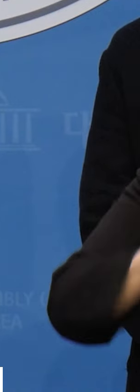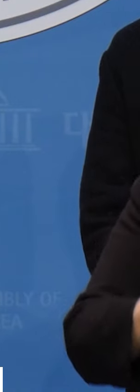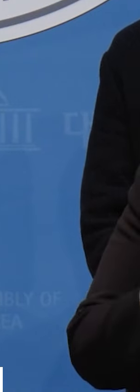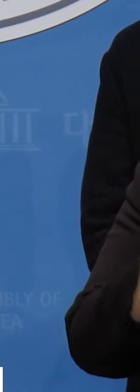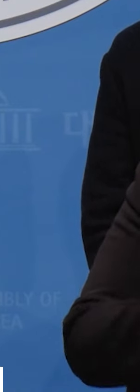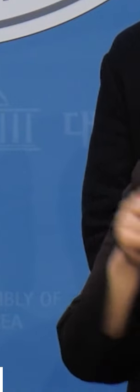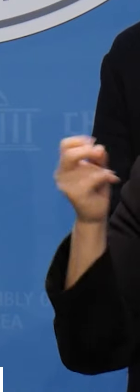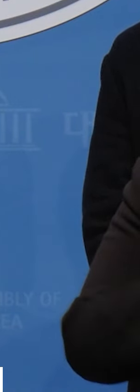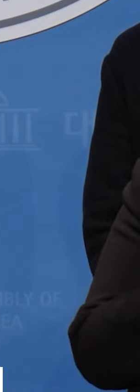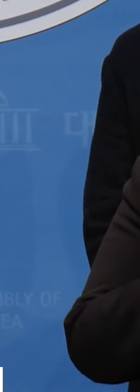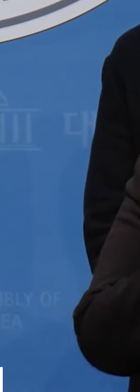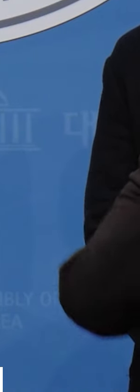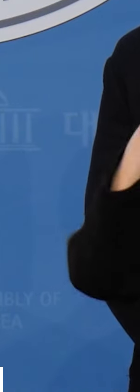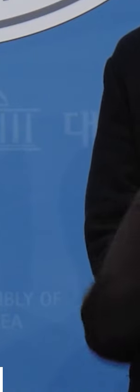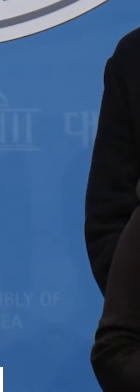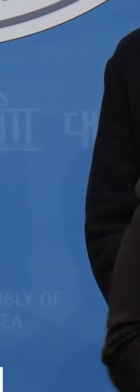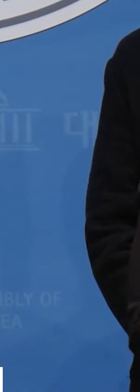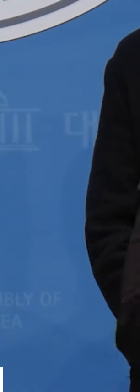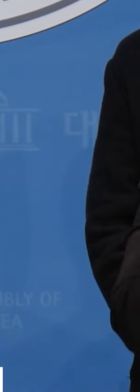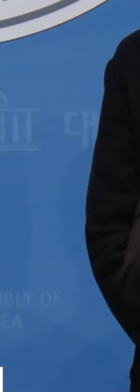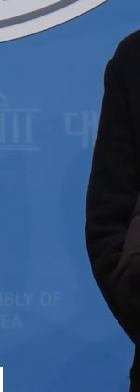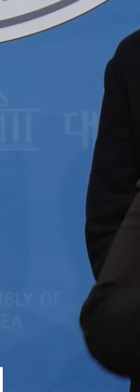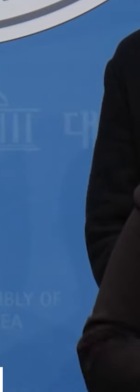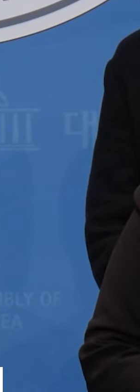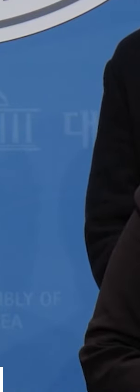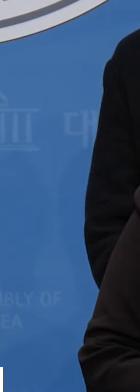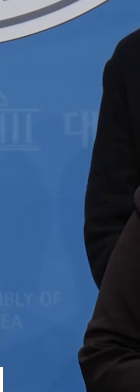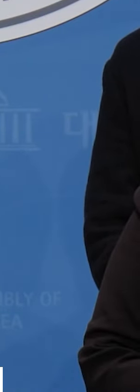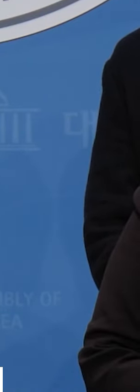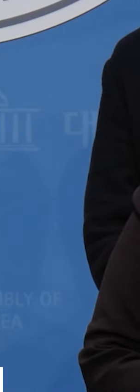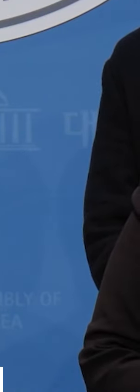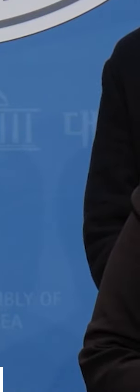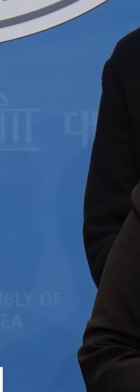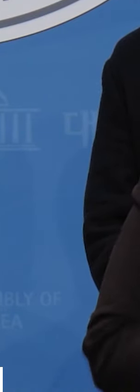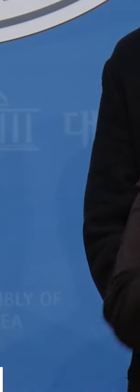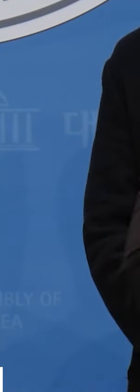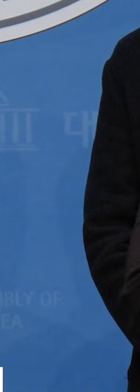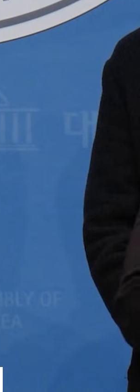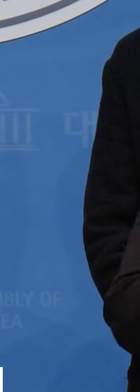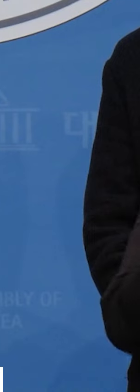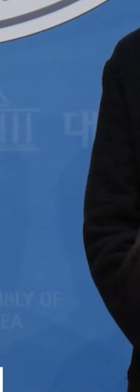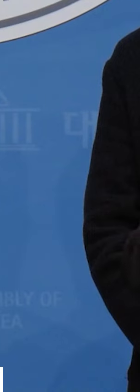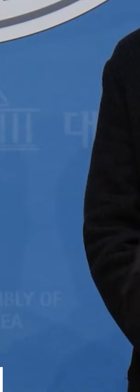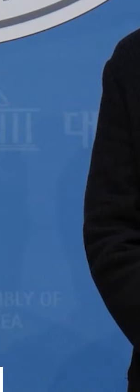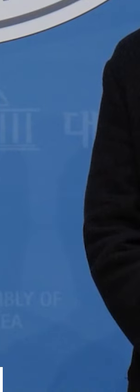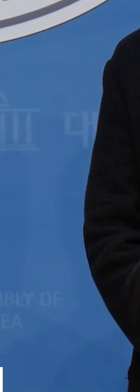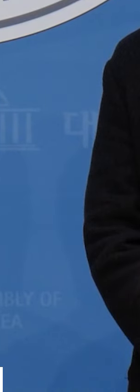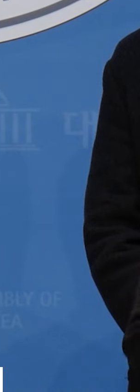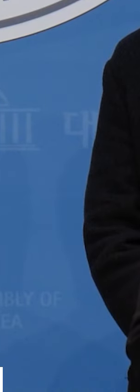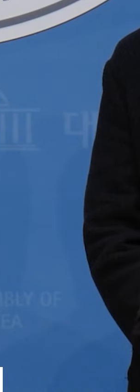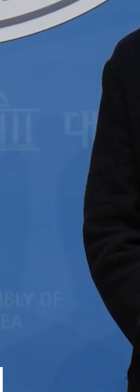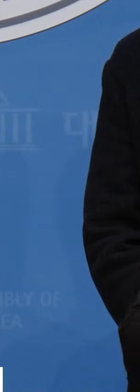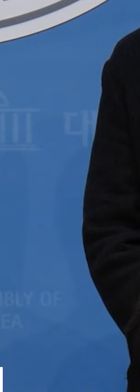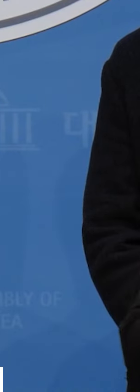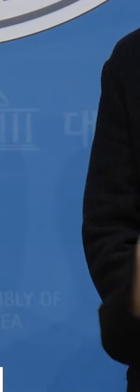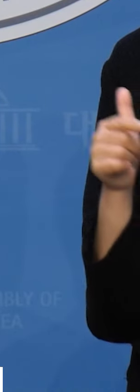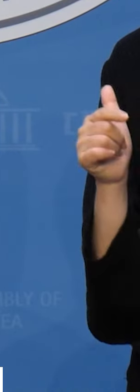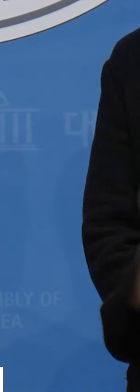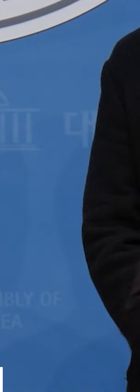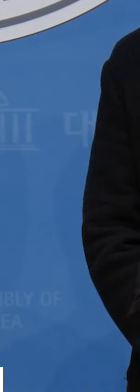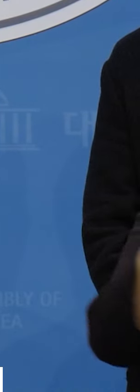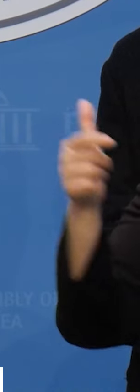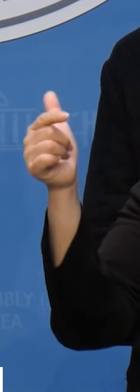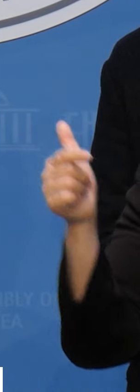실제로 겪고 기억하시는 분들이 하나둘 눈을 감으시니 이제 역사를 입맛대로 바꾸는 작업을 해도